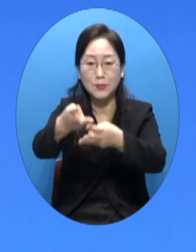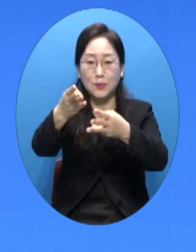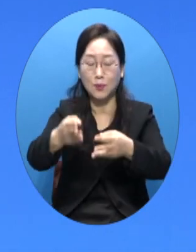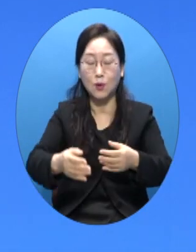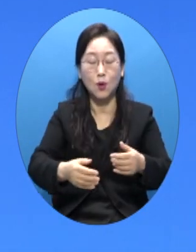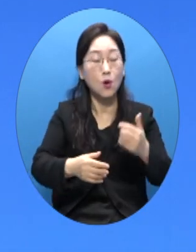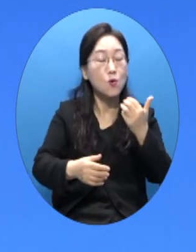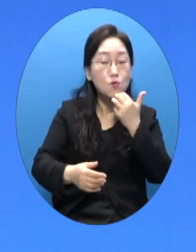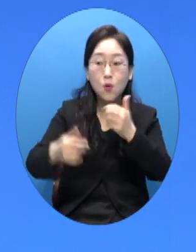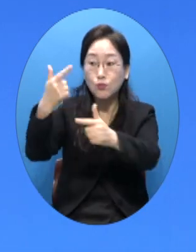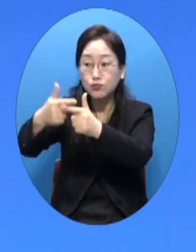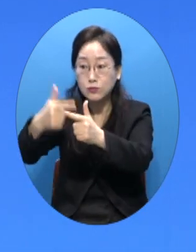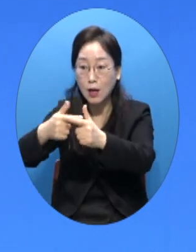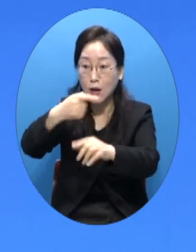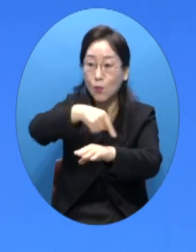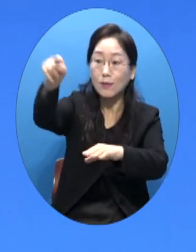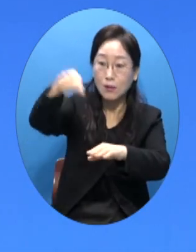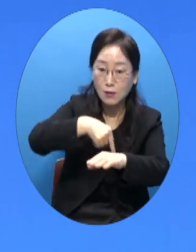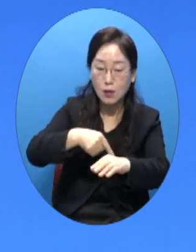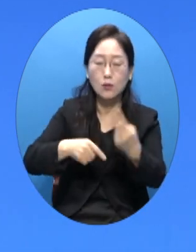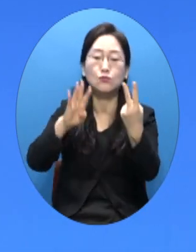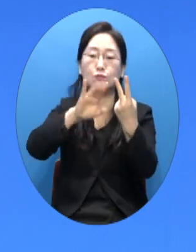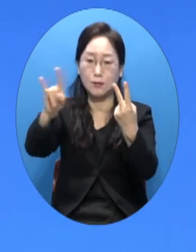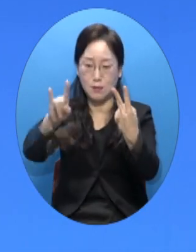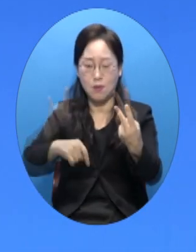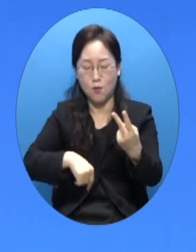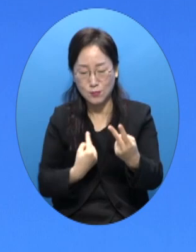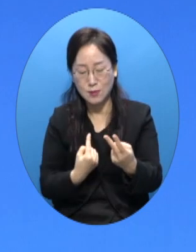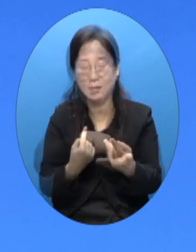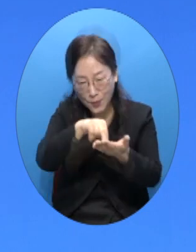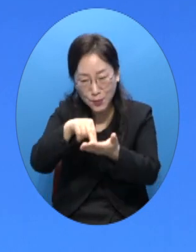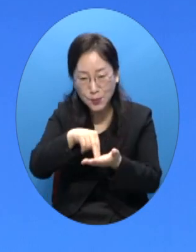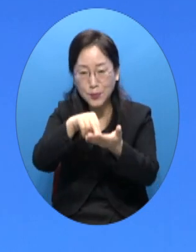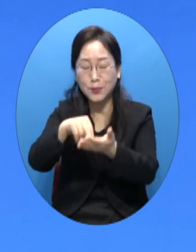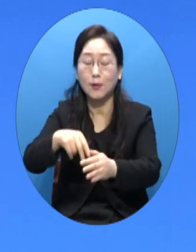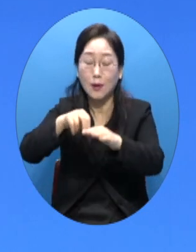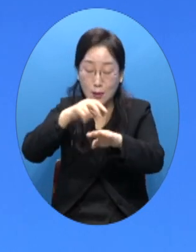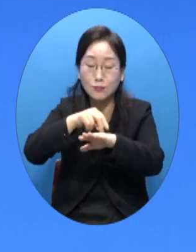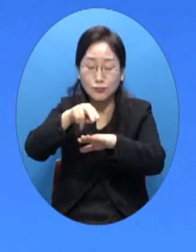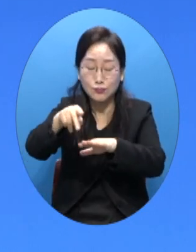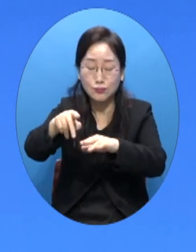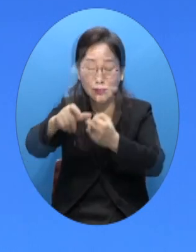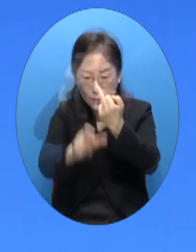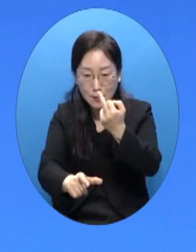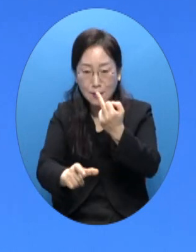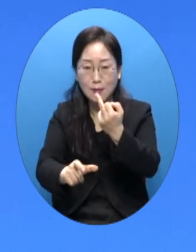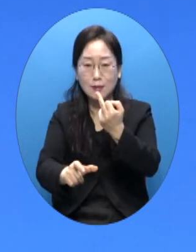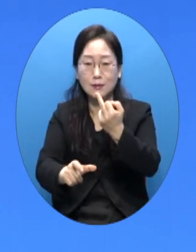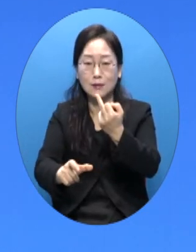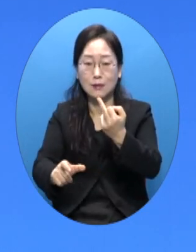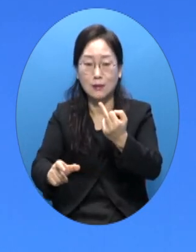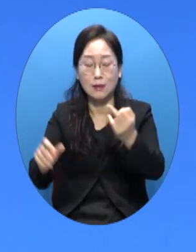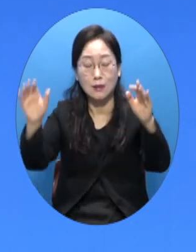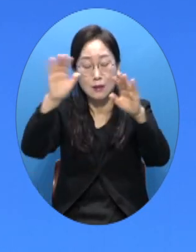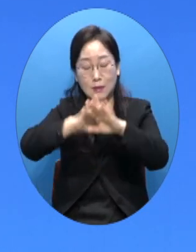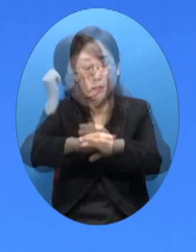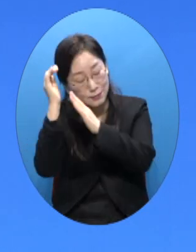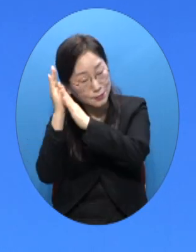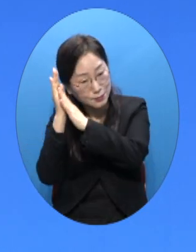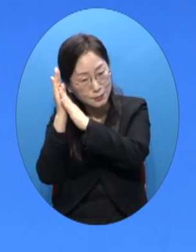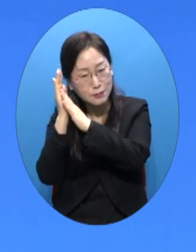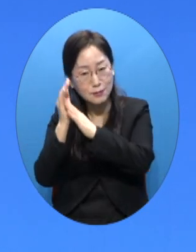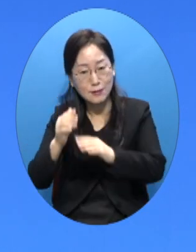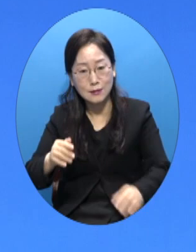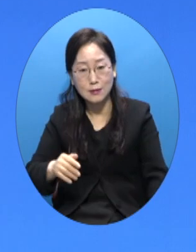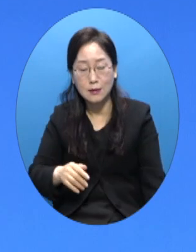서울 부산 거리에 두 배나 됩니다 그 먼지를 외롭게 가다가 날이 점으로 그가 광야 곳에 쓰러져 잠이 들게 되었습니다